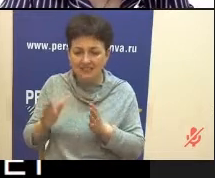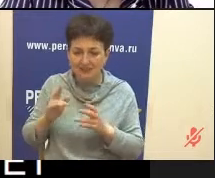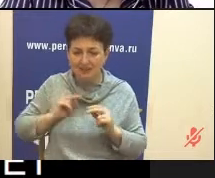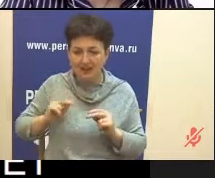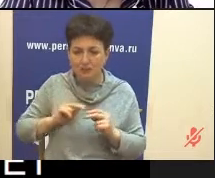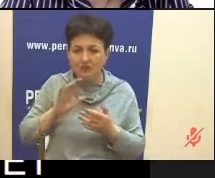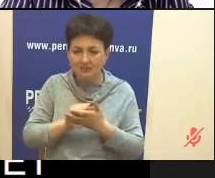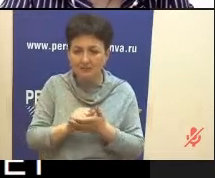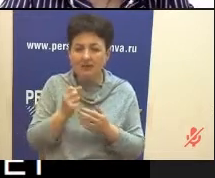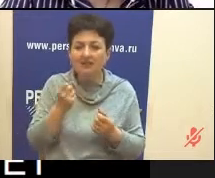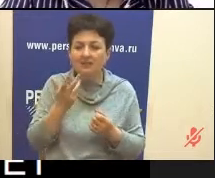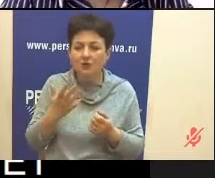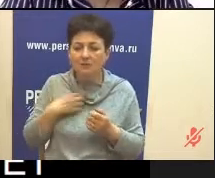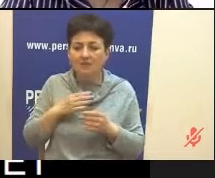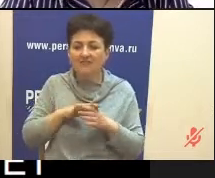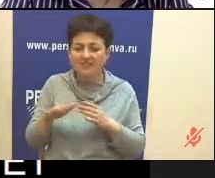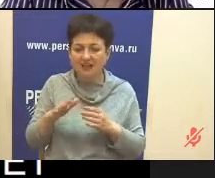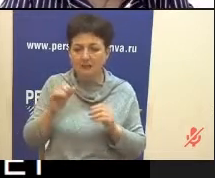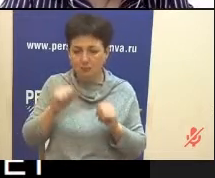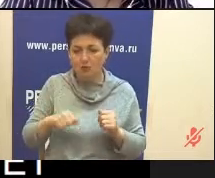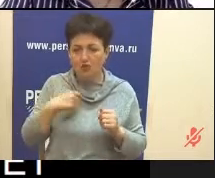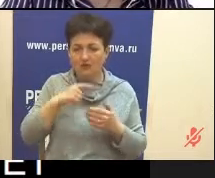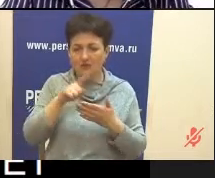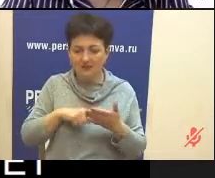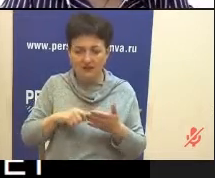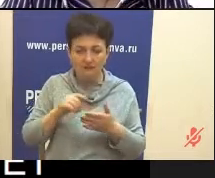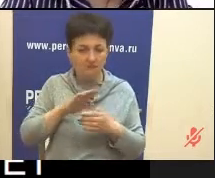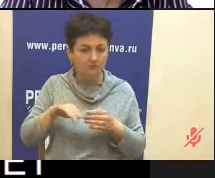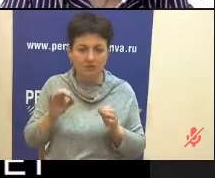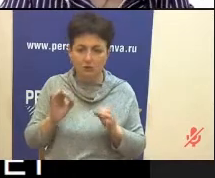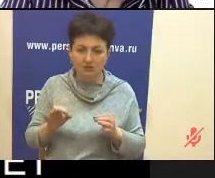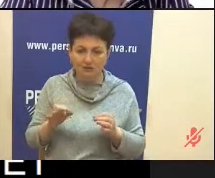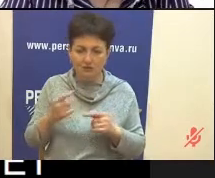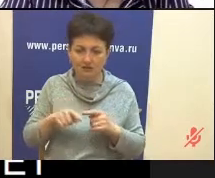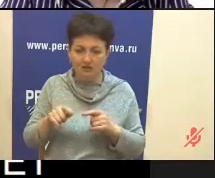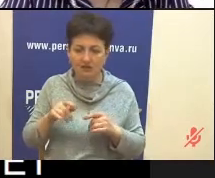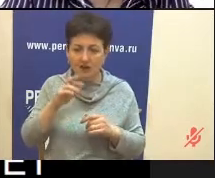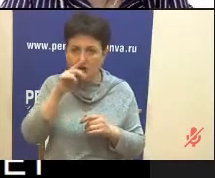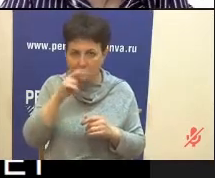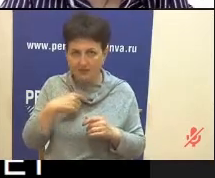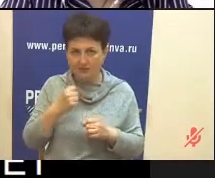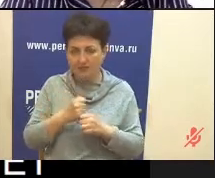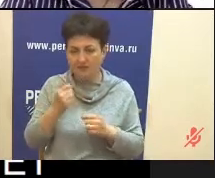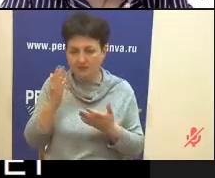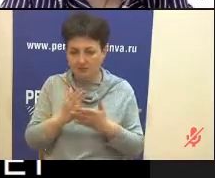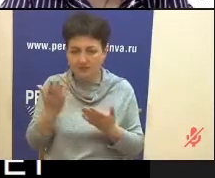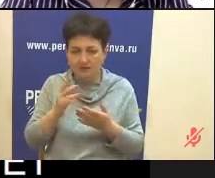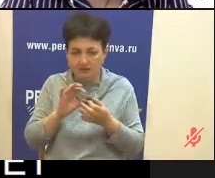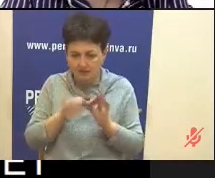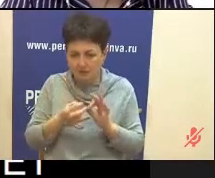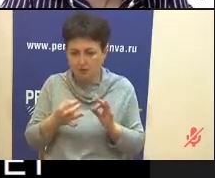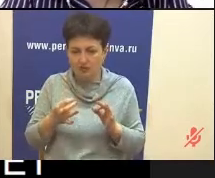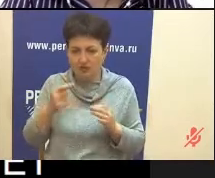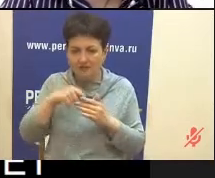целом системной работой занимаемся, насколько в целом нам можно доверять. Безусловно, все мы делаем ошибки, безусловно,